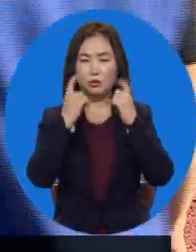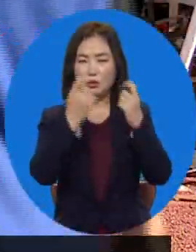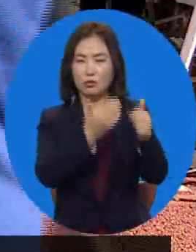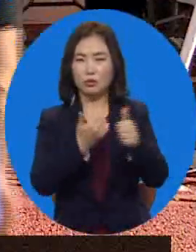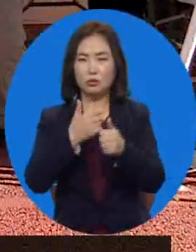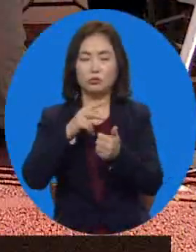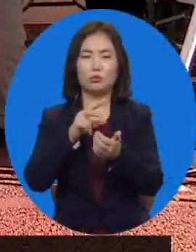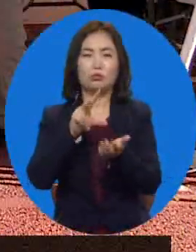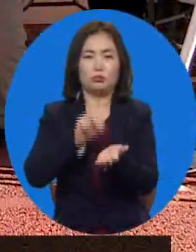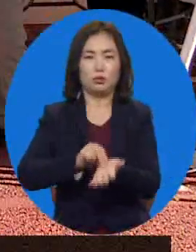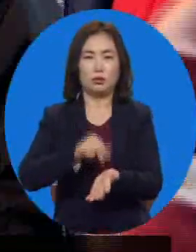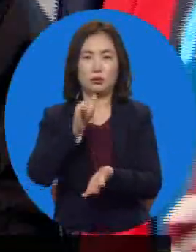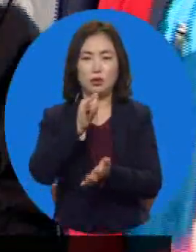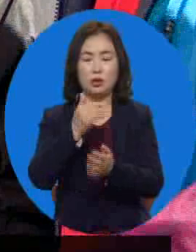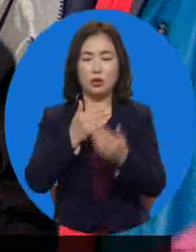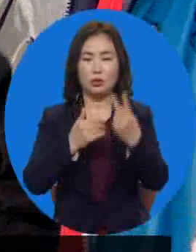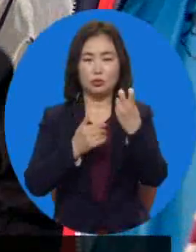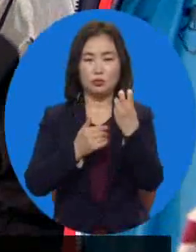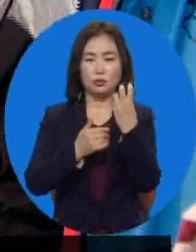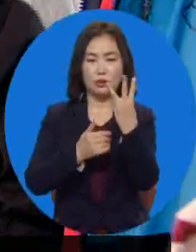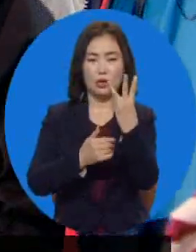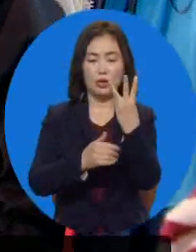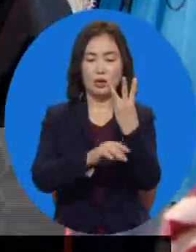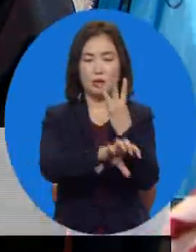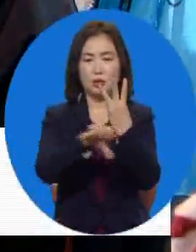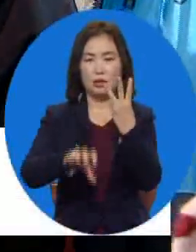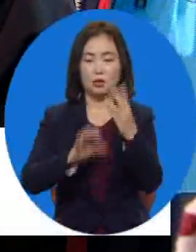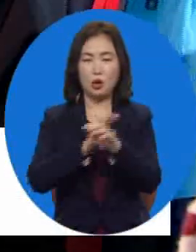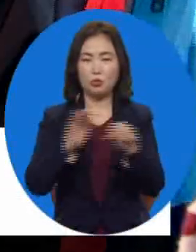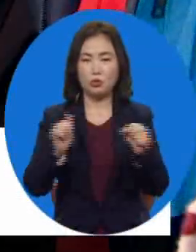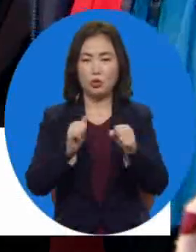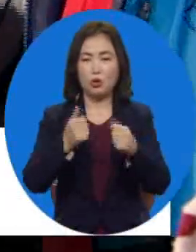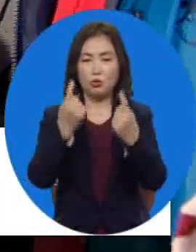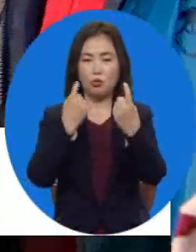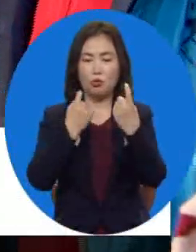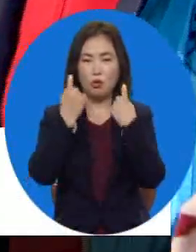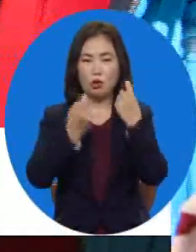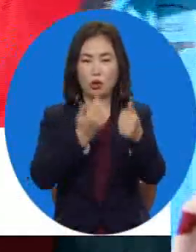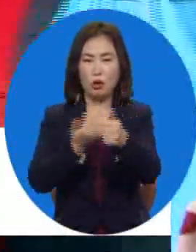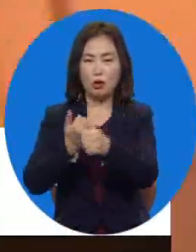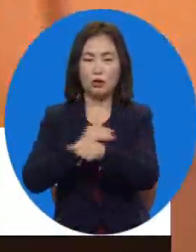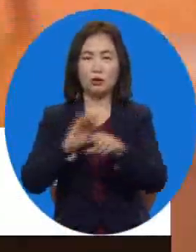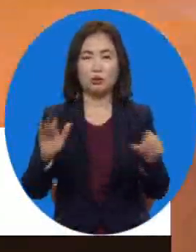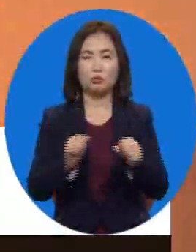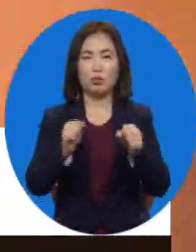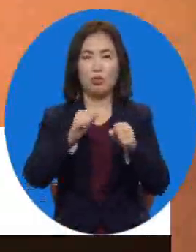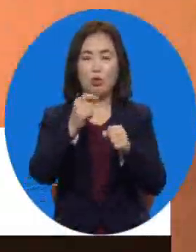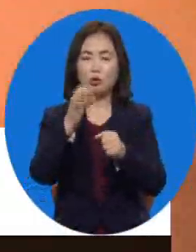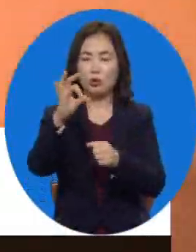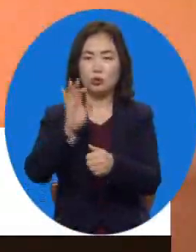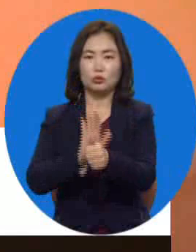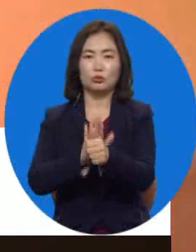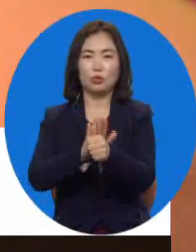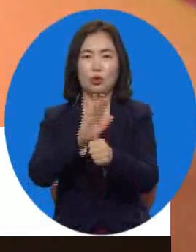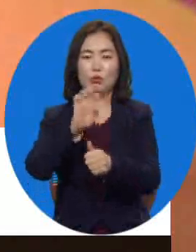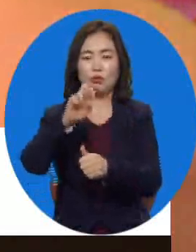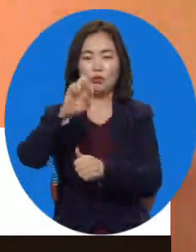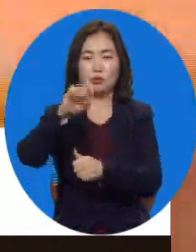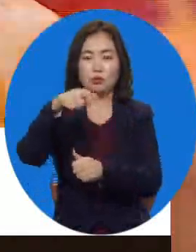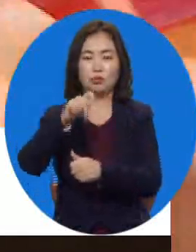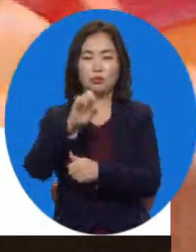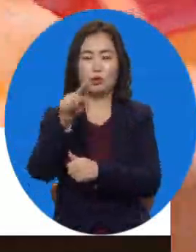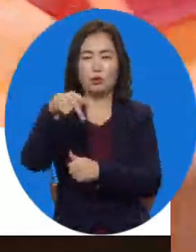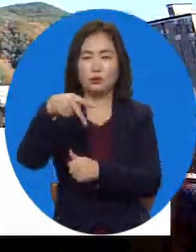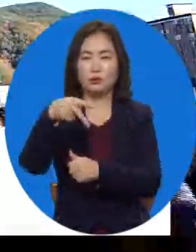문제입니다 경북 23개 의 시 분 축제를 경북 지역주민이 관광 하도록 경상북도가 비용을 지원해주는 품앗이